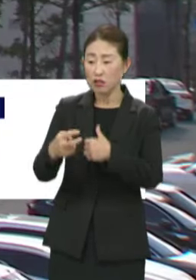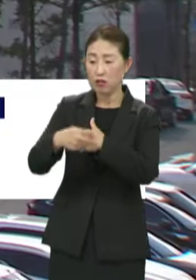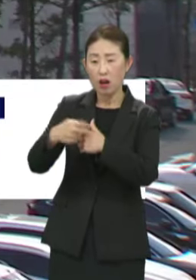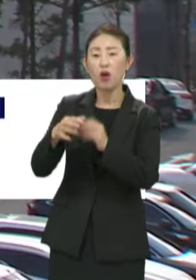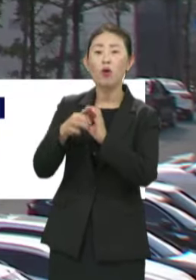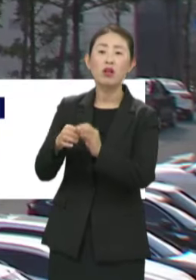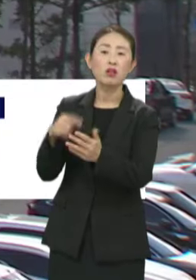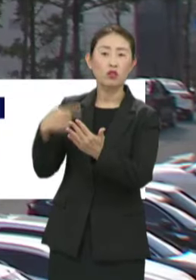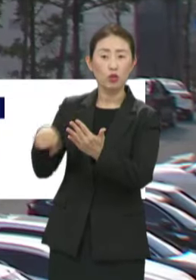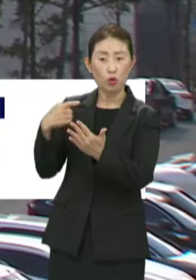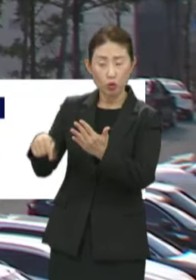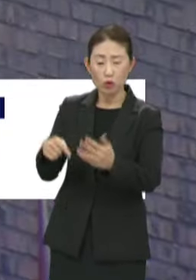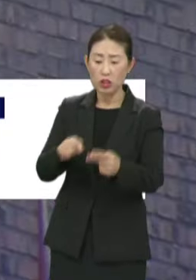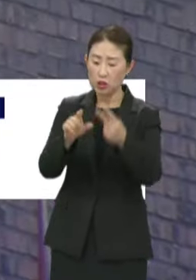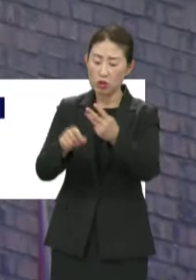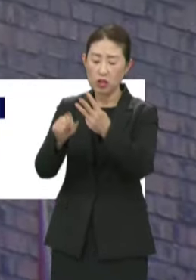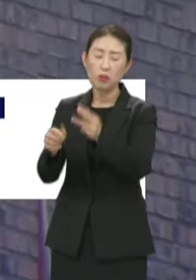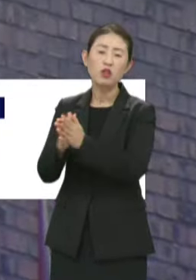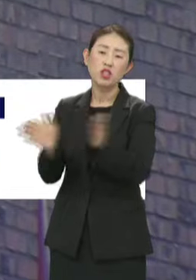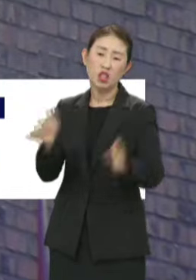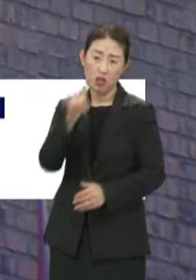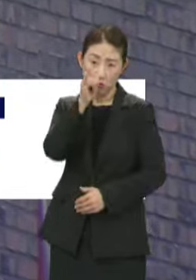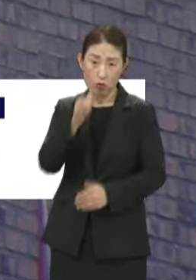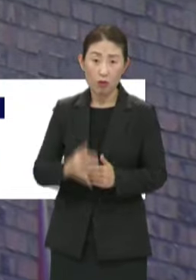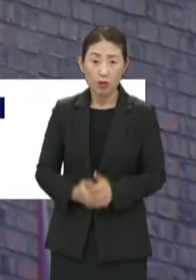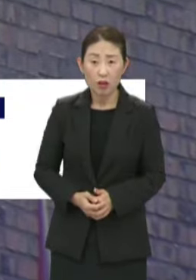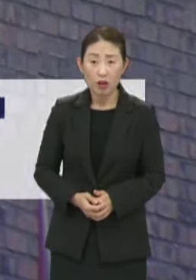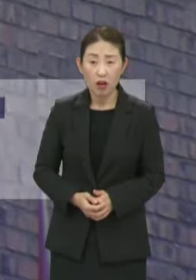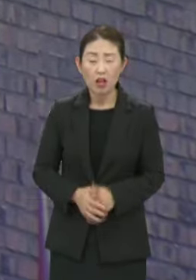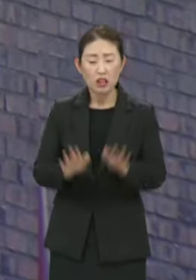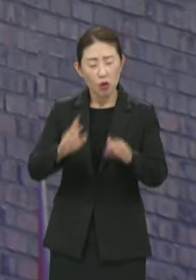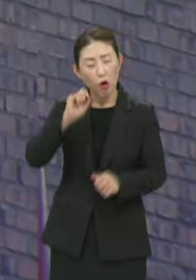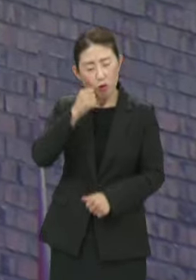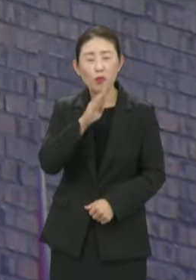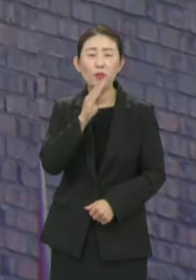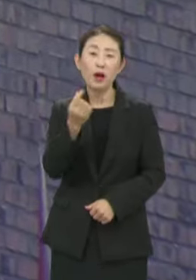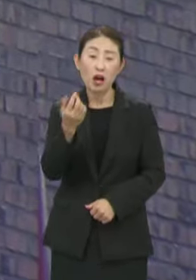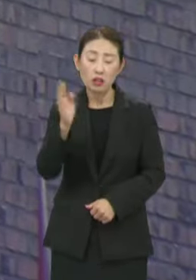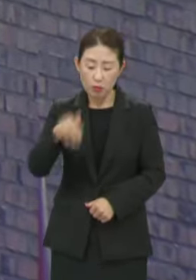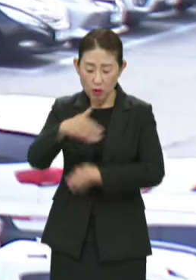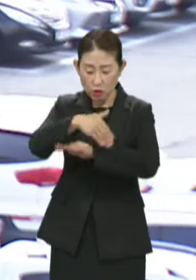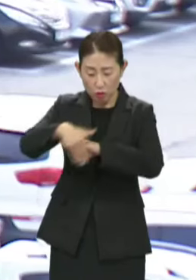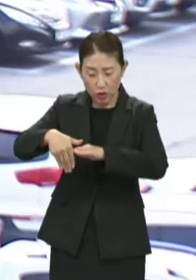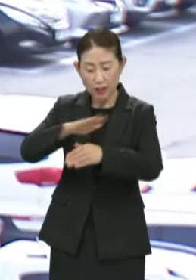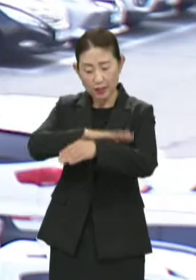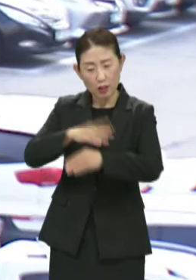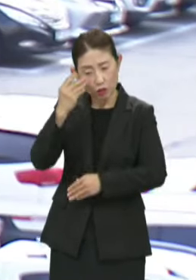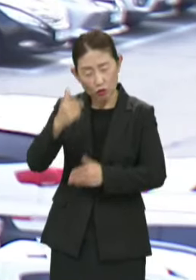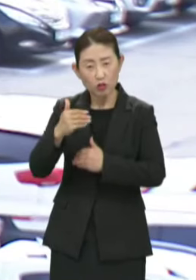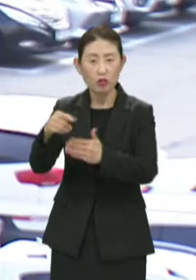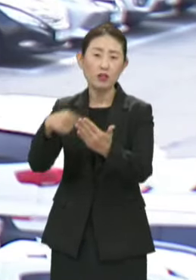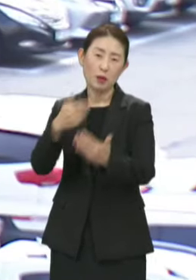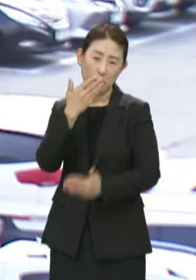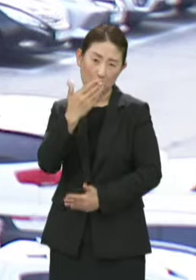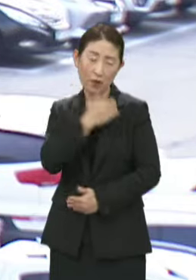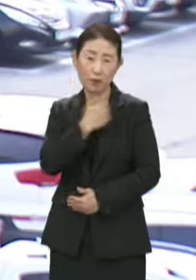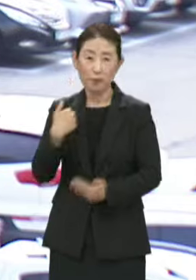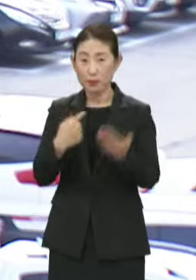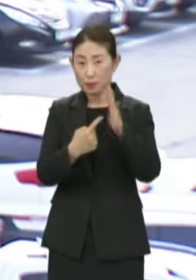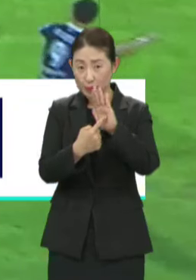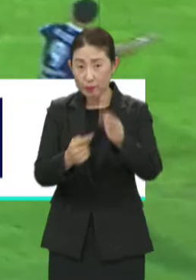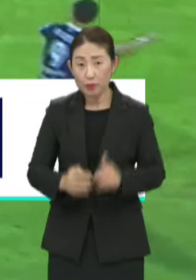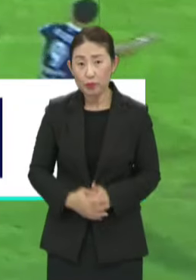내년 2월 또는 3월에 운영을 시작할 계획이라며 어렵긴 하겠지만 예정대로 운영할 수 있다고 말했습니다.